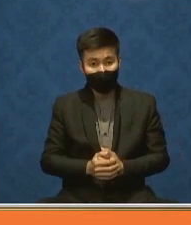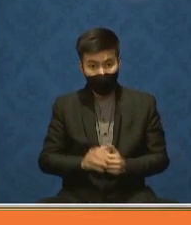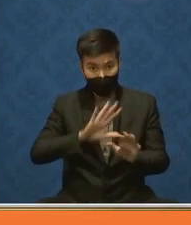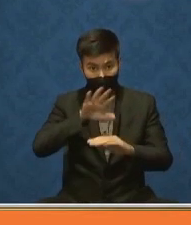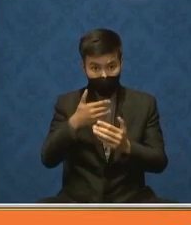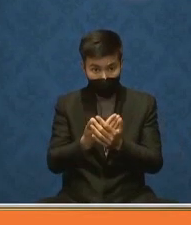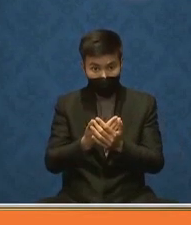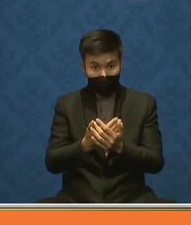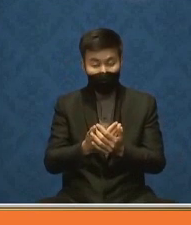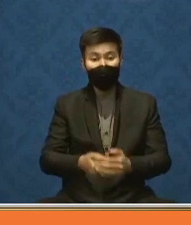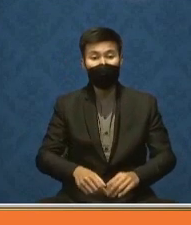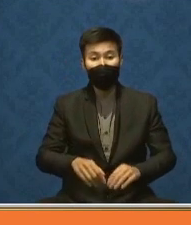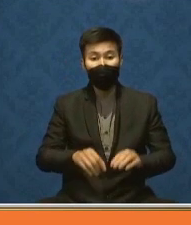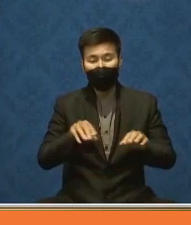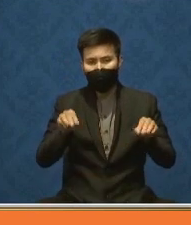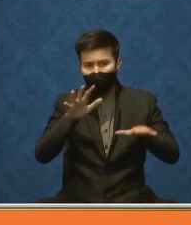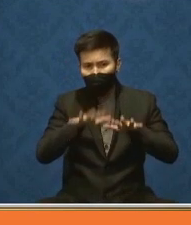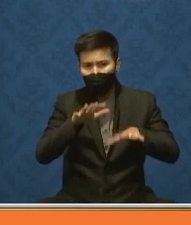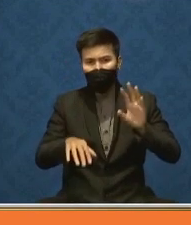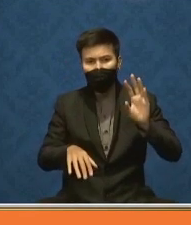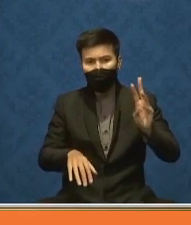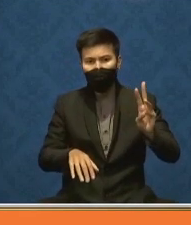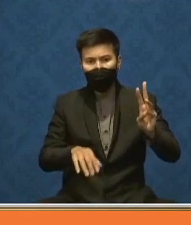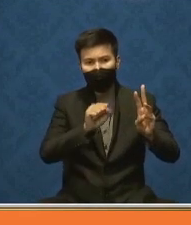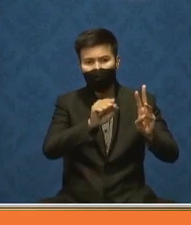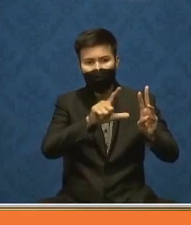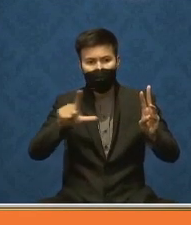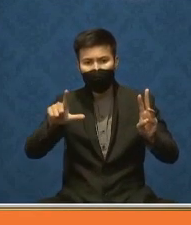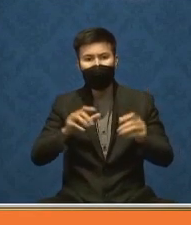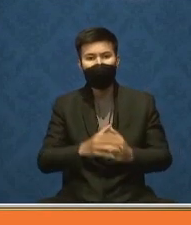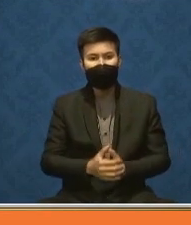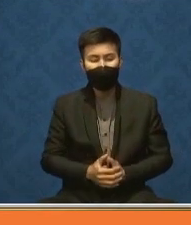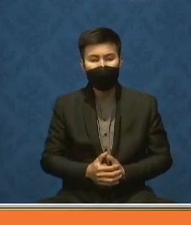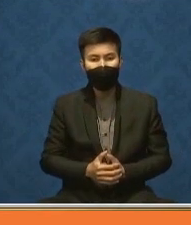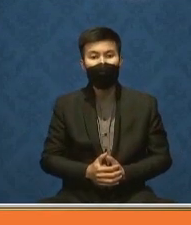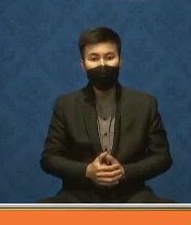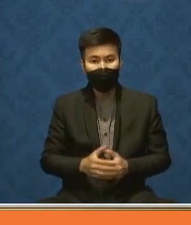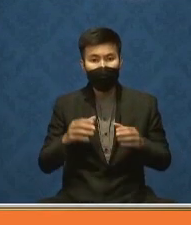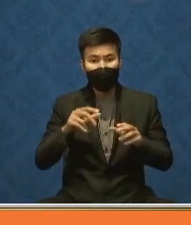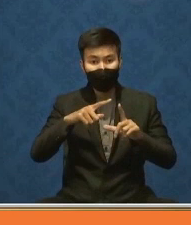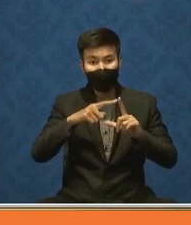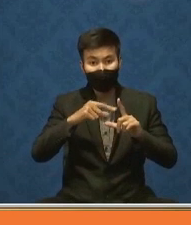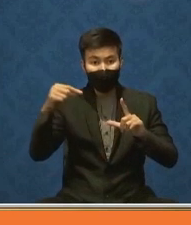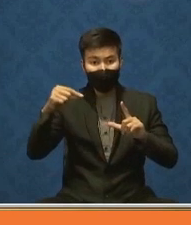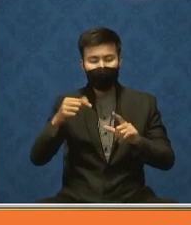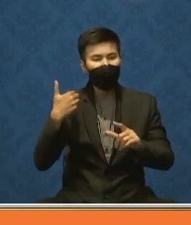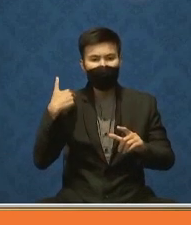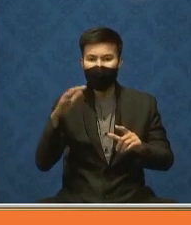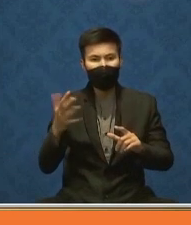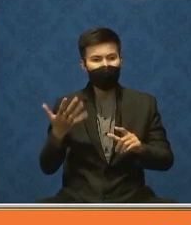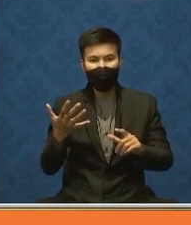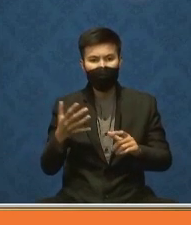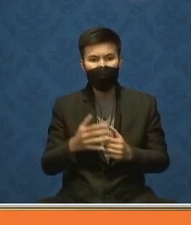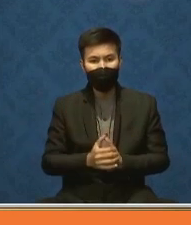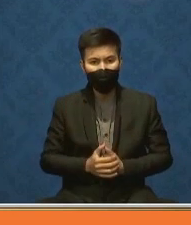ได้รวมทั้งหมดเนี่ย500,000เกือบ600,000ล้านบาทครับพวกเรายืนยันอีกครั้งนึงครับพรรคก้าวไกลไม่มี